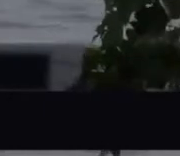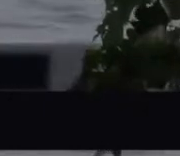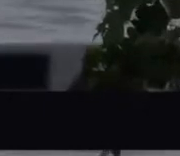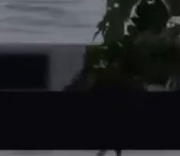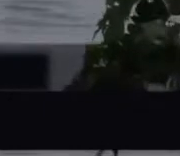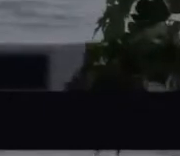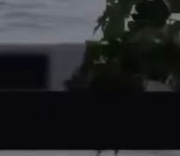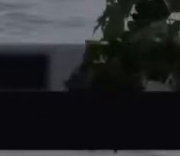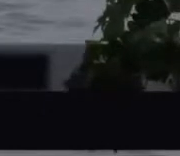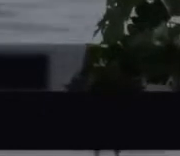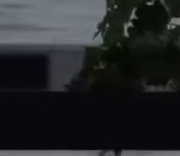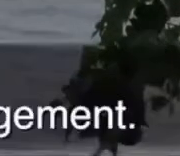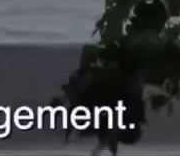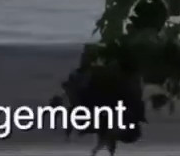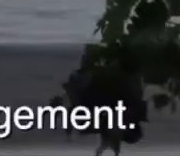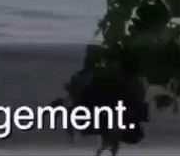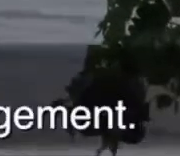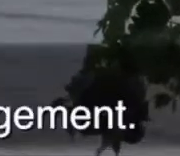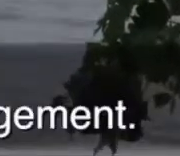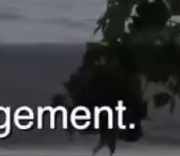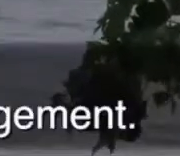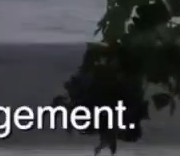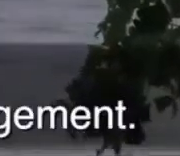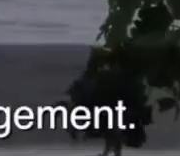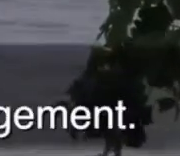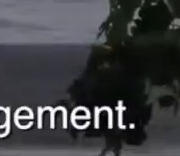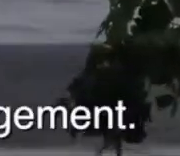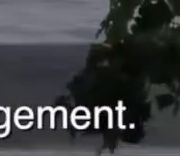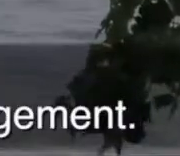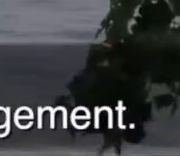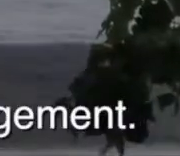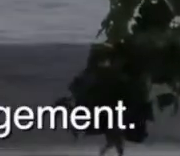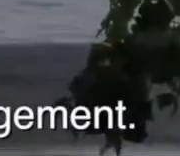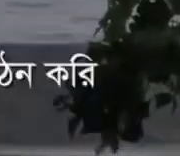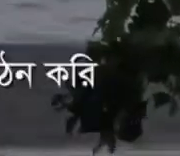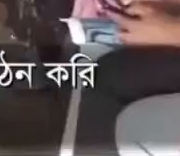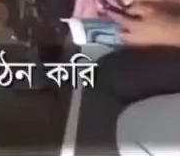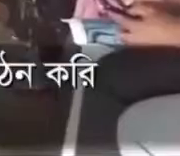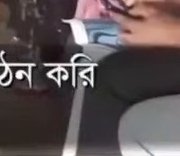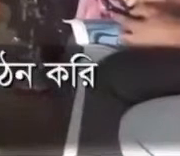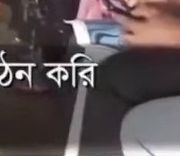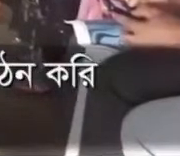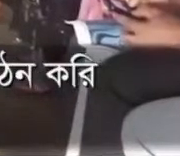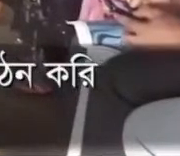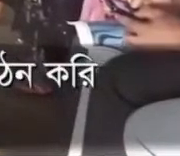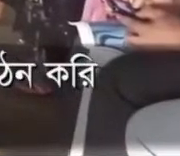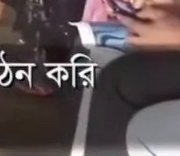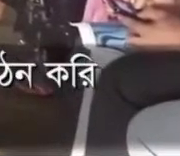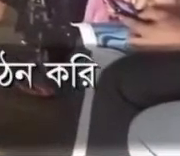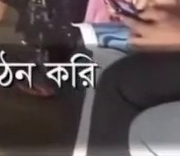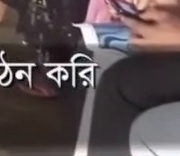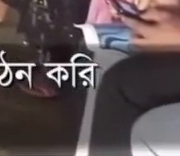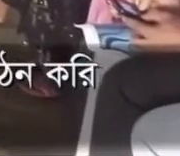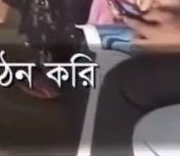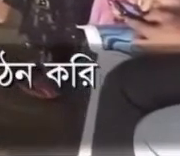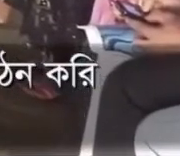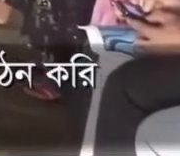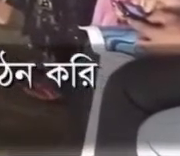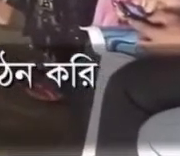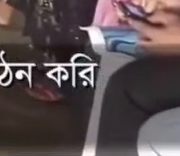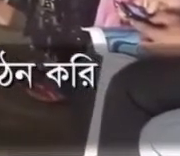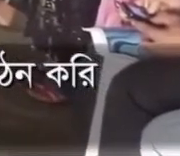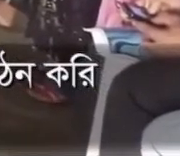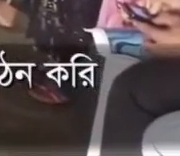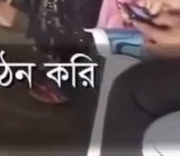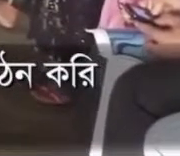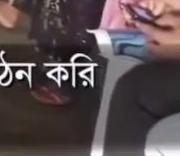WFP-র সহায়তায় আমরা অনেকগুলো ট্রেনিং পেয়েছি এই দুর্যোগের উপরে। ট্রেনিং পাওয়ার পরে প্রথমে আমরা আমাদের ইউনিয়ন পরিষদের যে